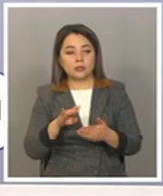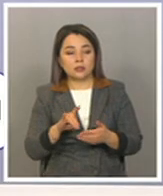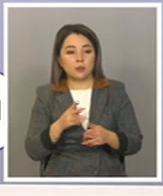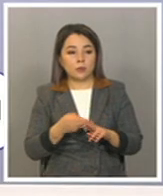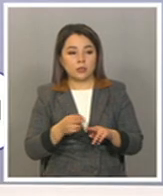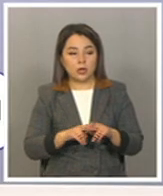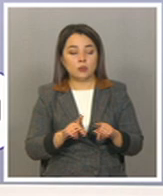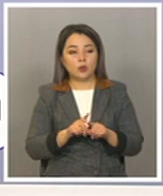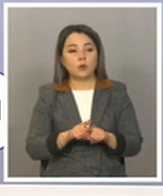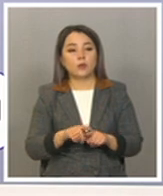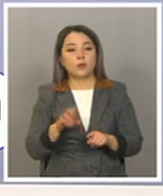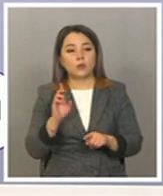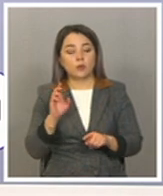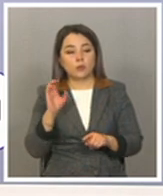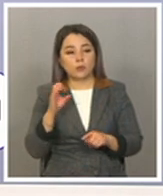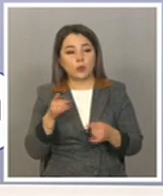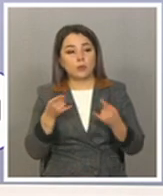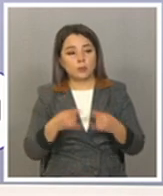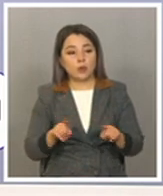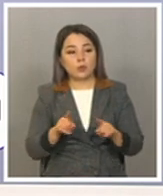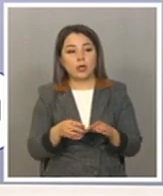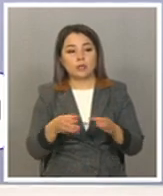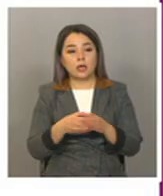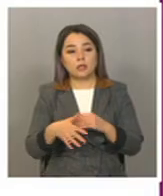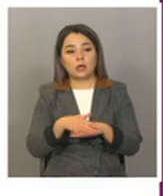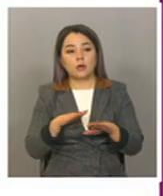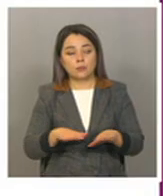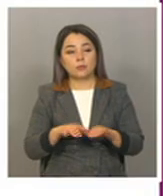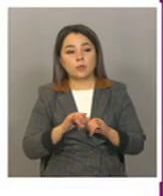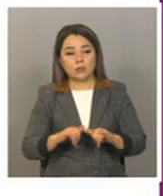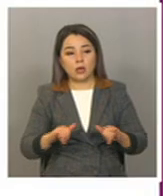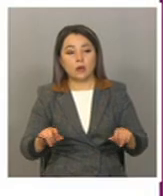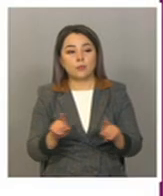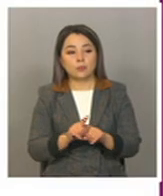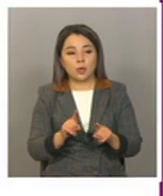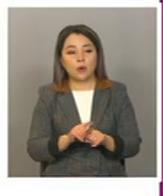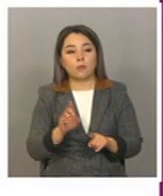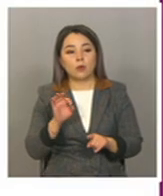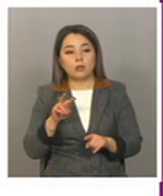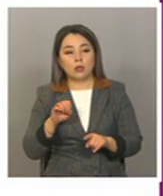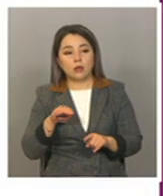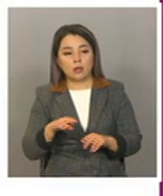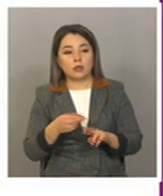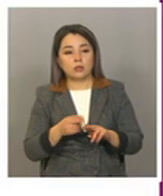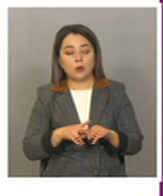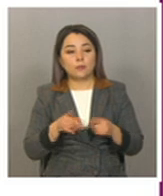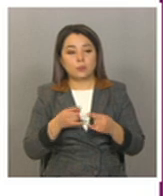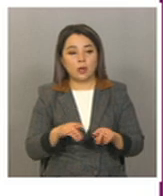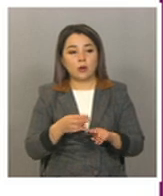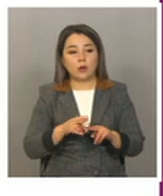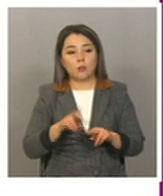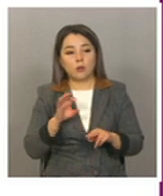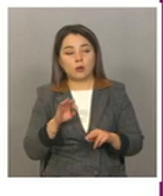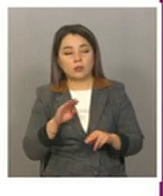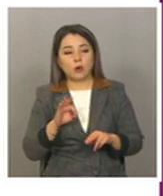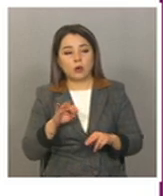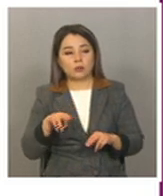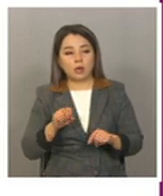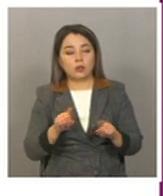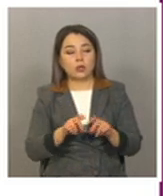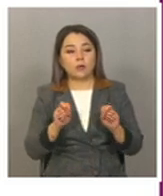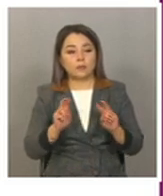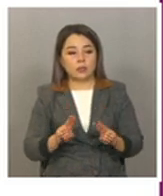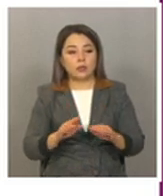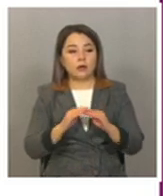күміс босағалы көк орданы Орда еженге, болат босағалы боз орданы Шайбанға арнайы